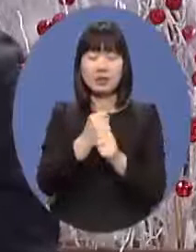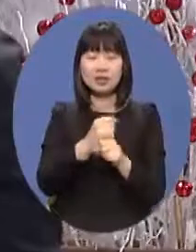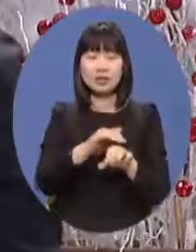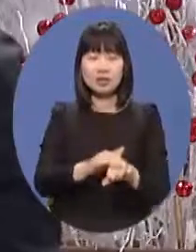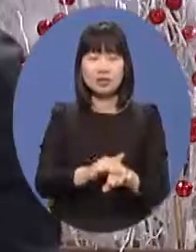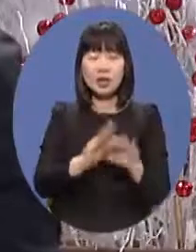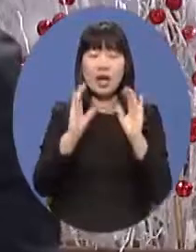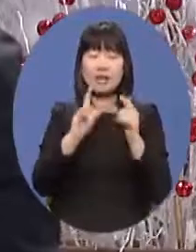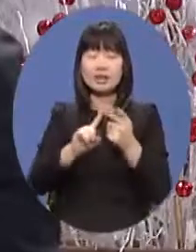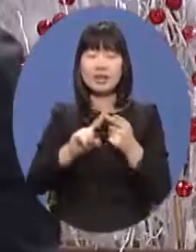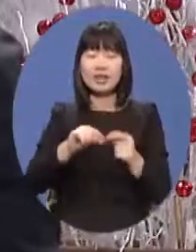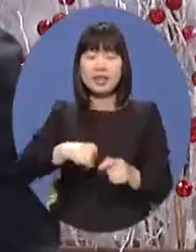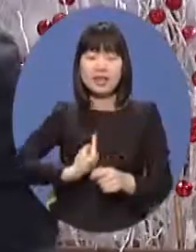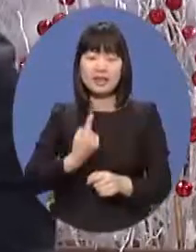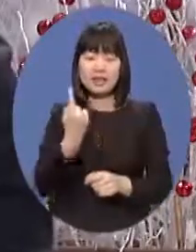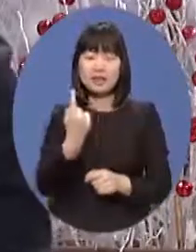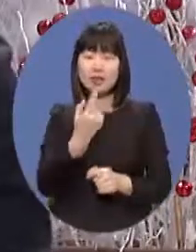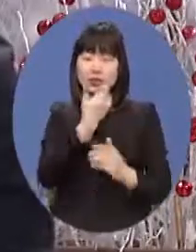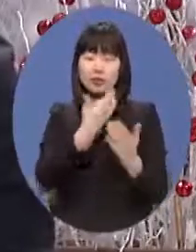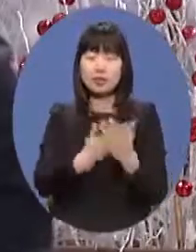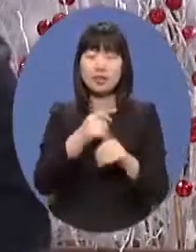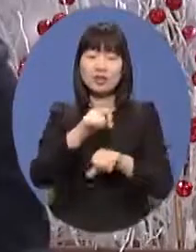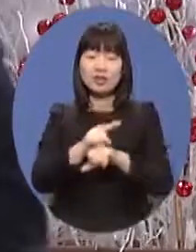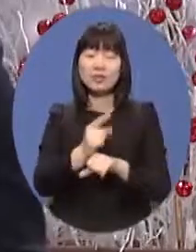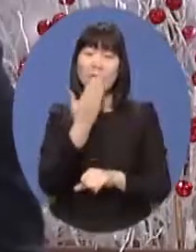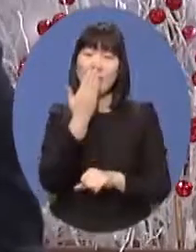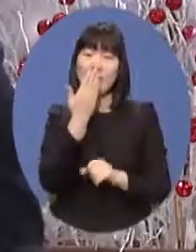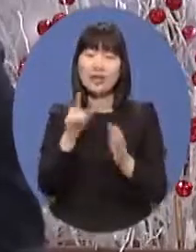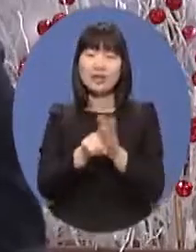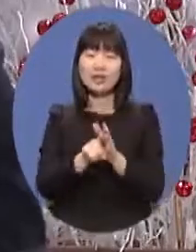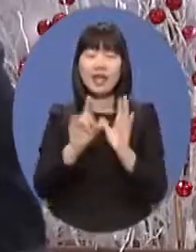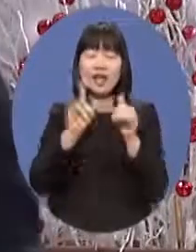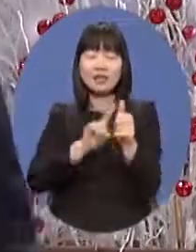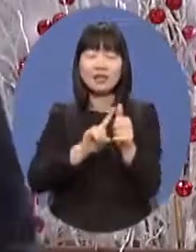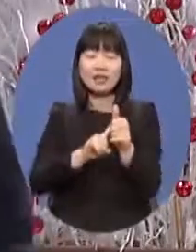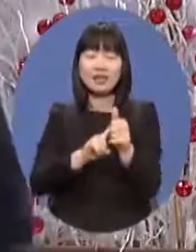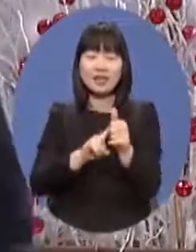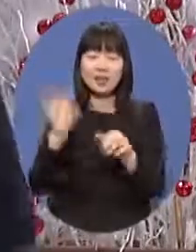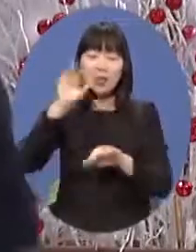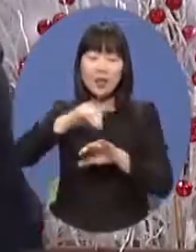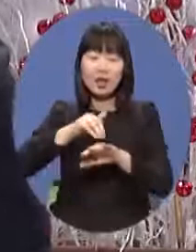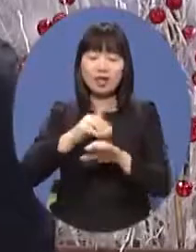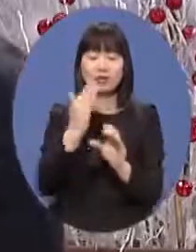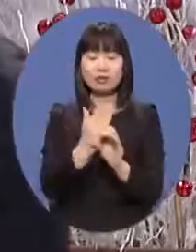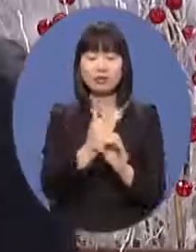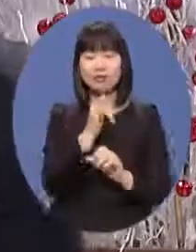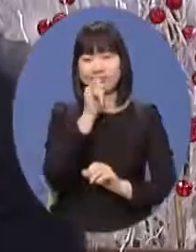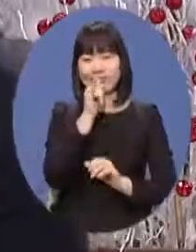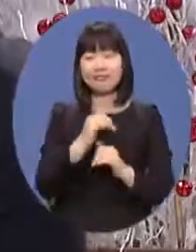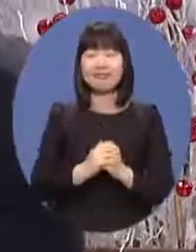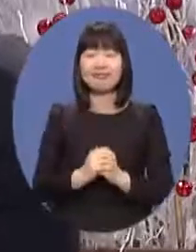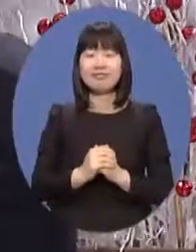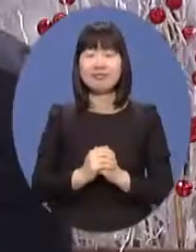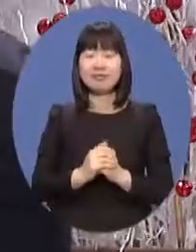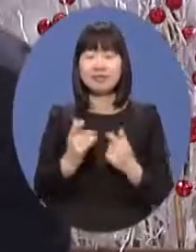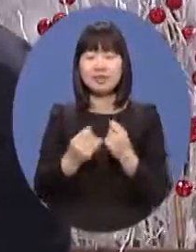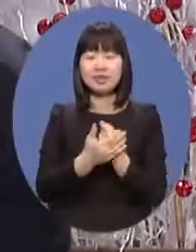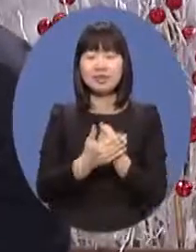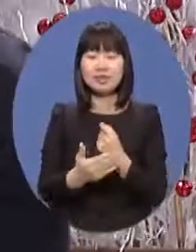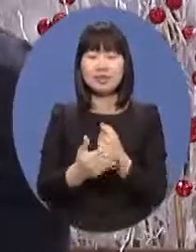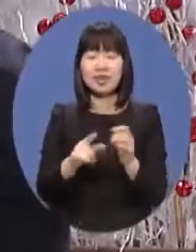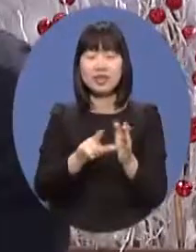아이가 이것이 이제 자기의 하나의 중요한 성품이 될 수 있게끔 네. 이제 아이들이 그걸 다져가는 시기다. 이렇게 볼 수 있겠습니다. 그래서 이제 이